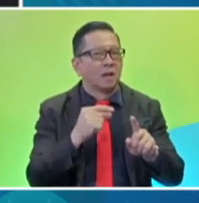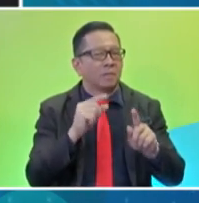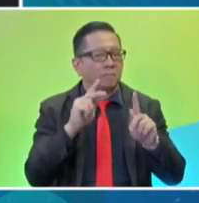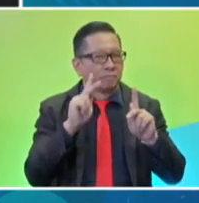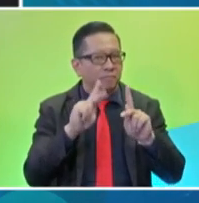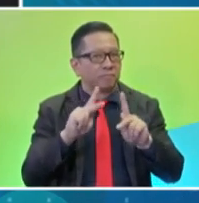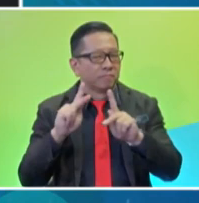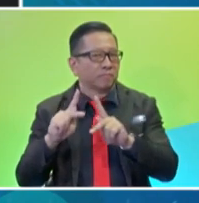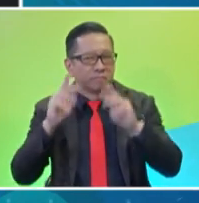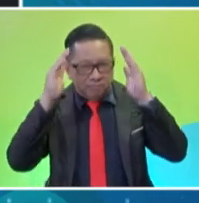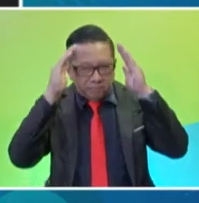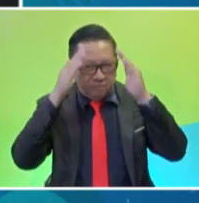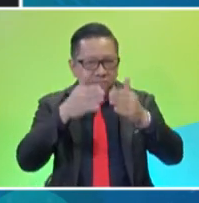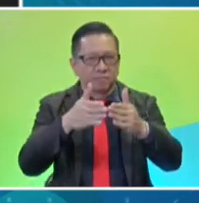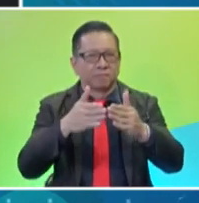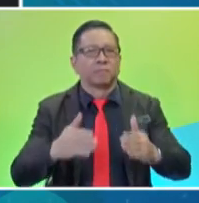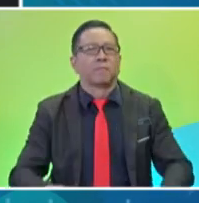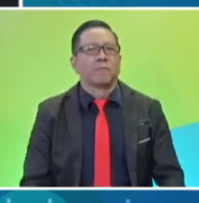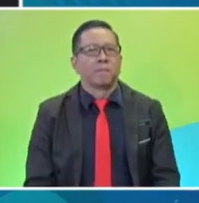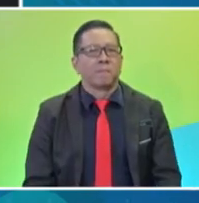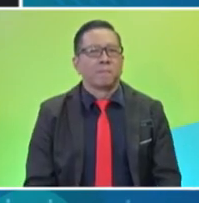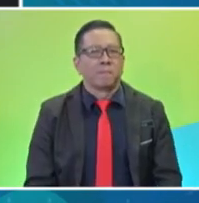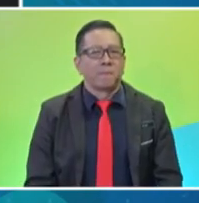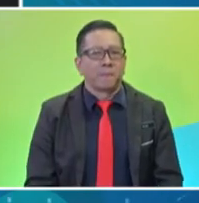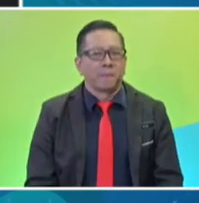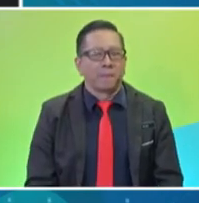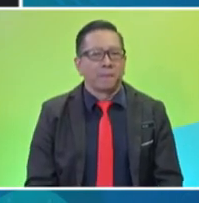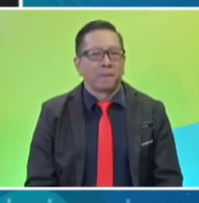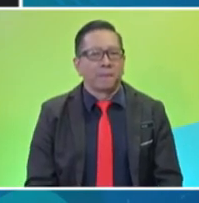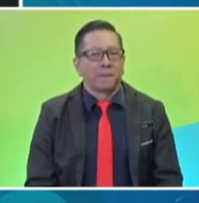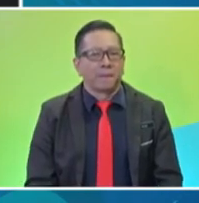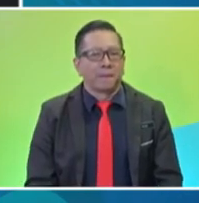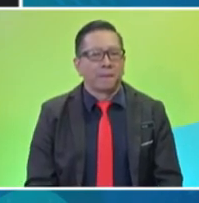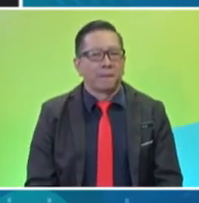tawa paha Kampung Pulau tawa Pang daripada